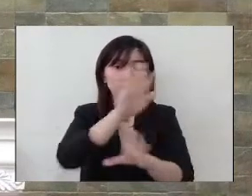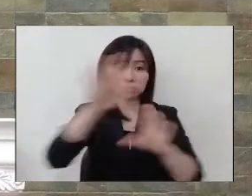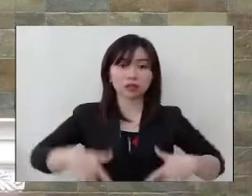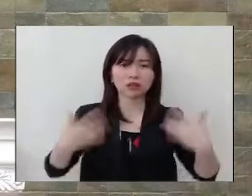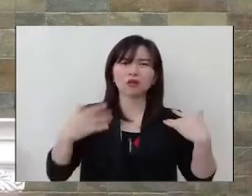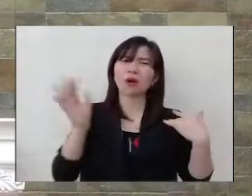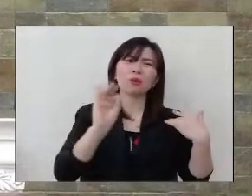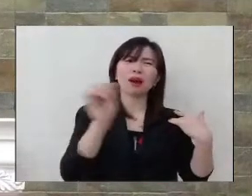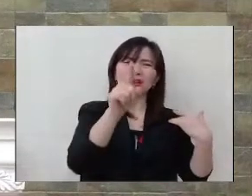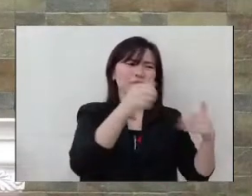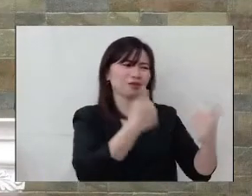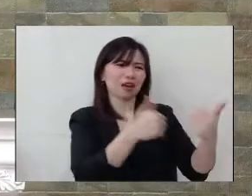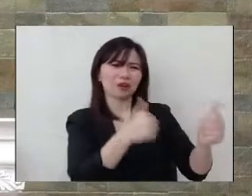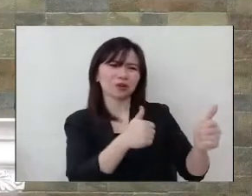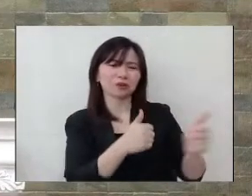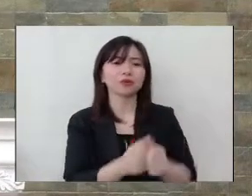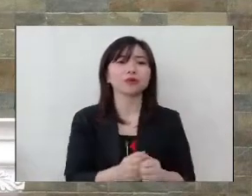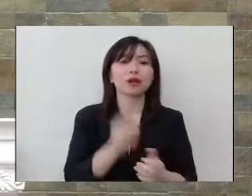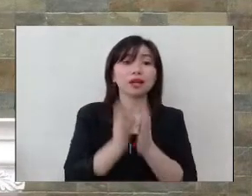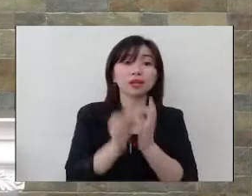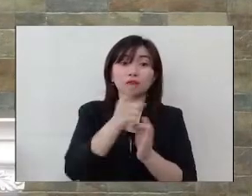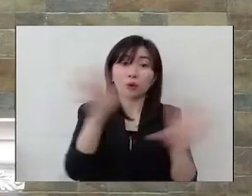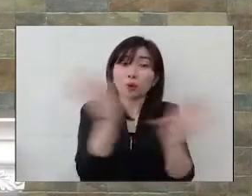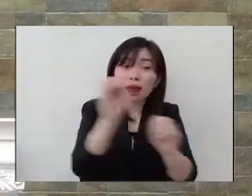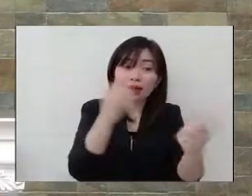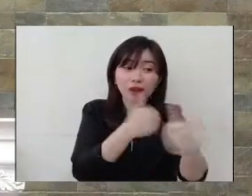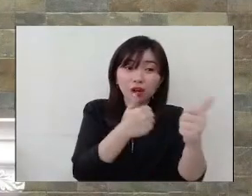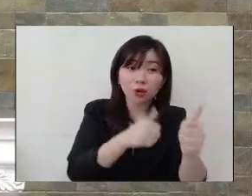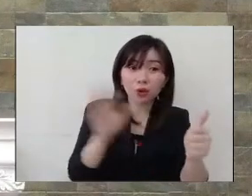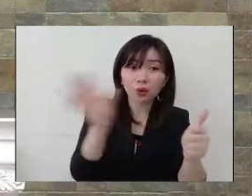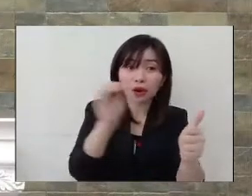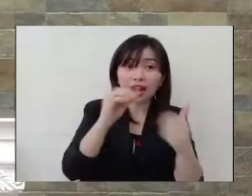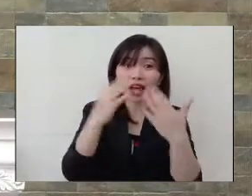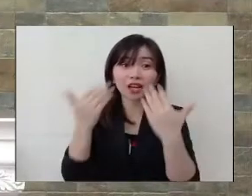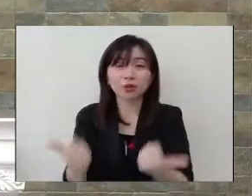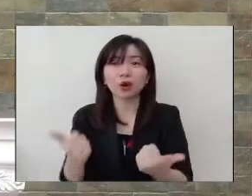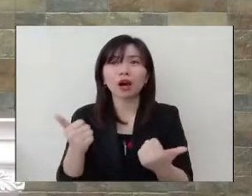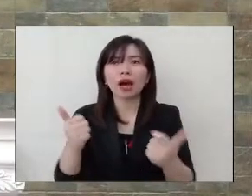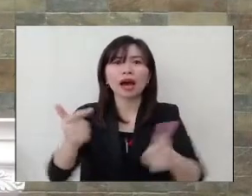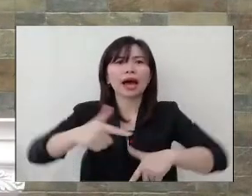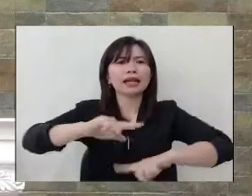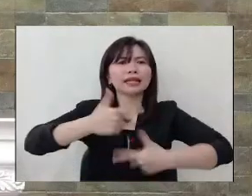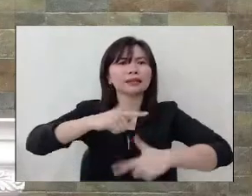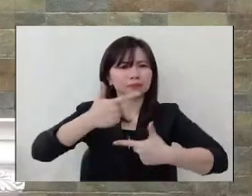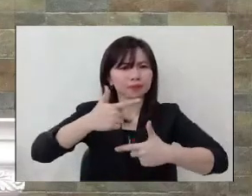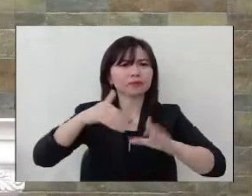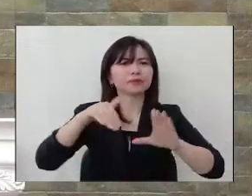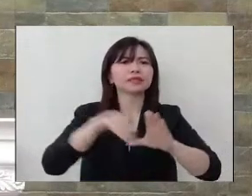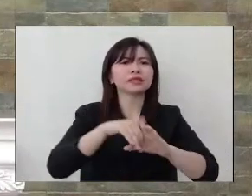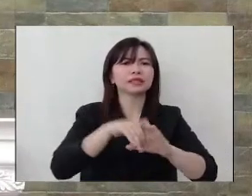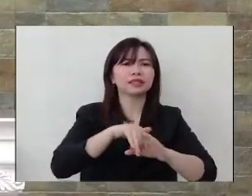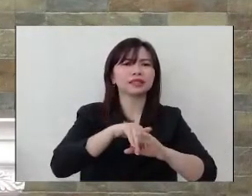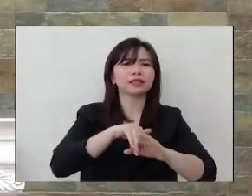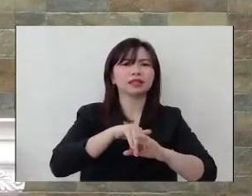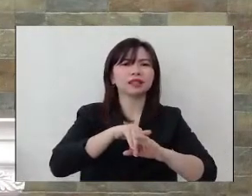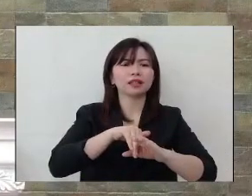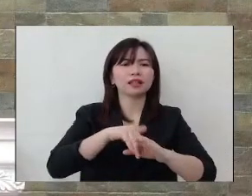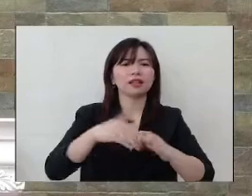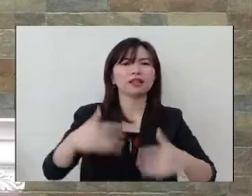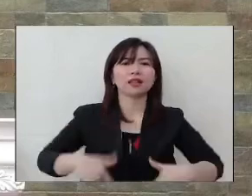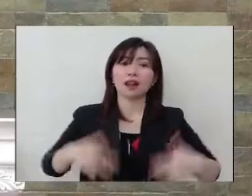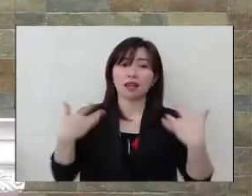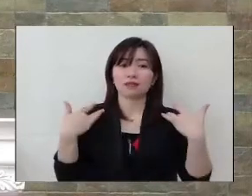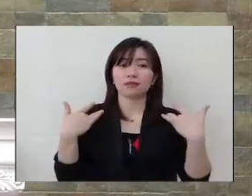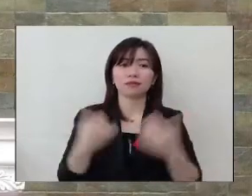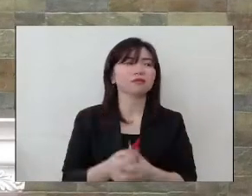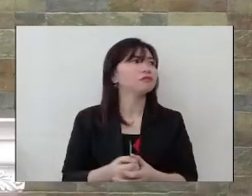susundin. At kapag wala kang susundin, wala kang magiging boundary. At kapag wala kang magiging boundary, doon